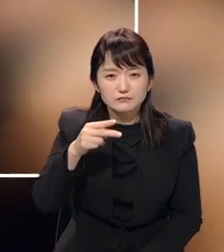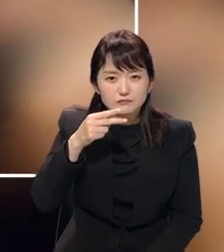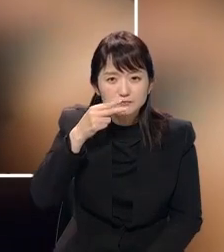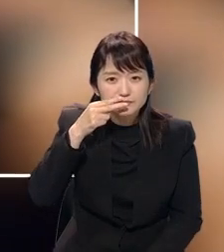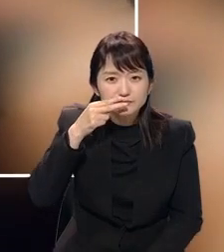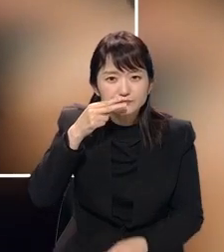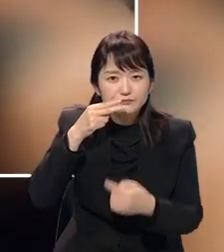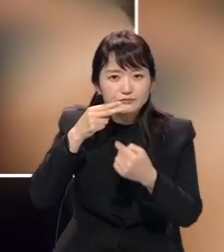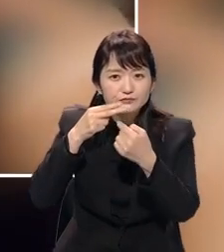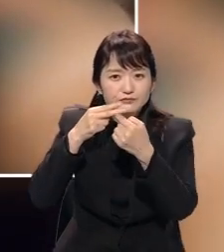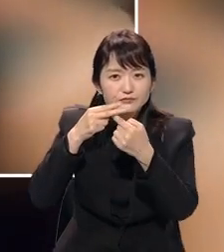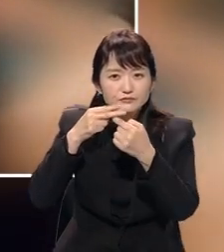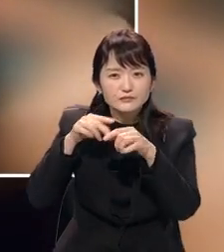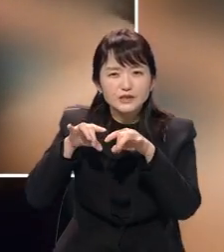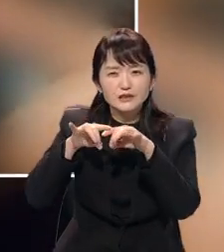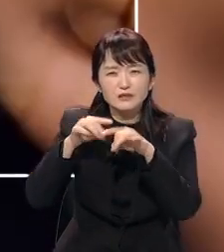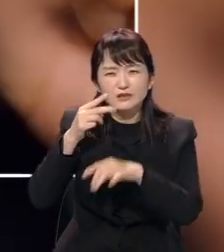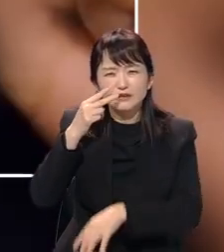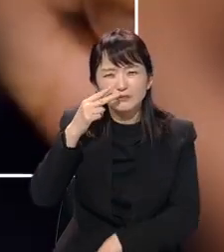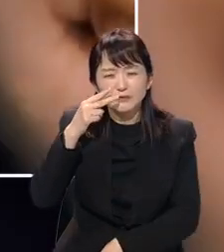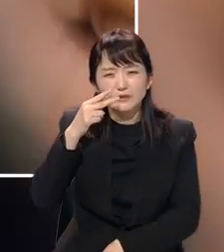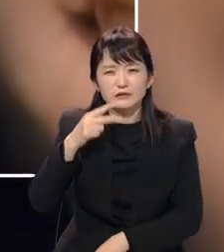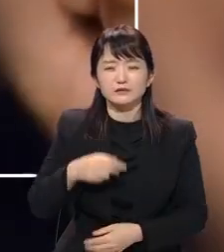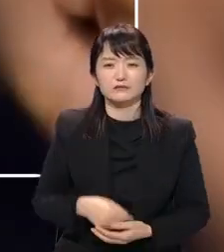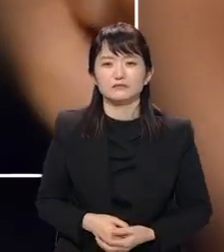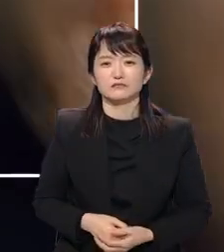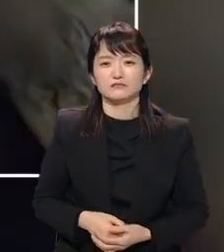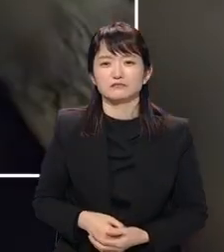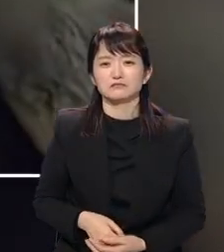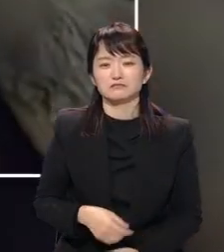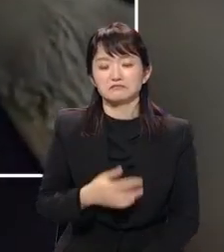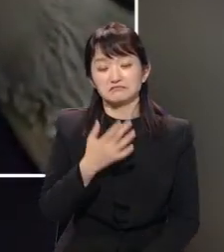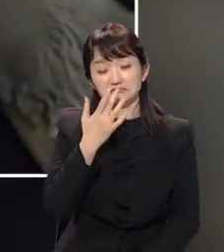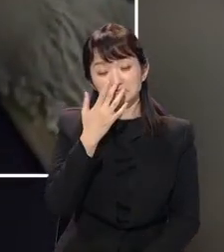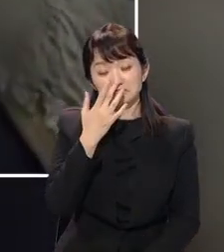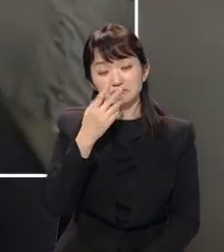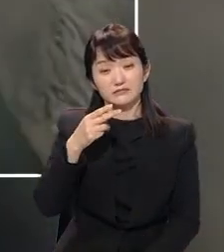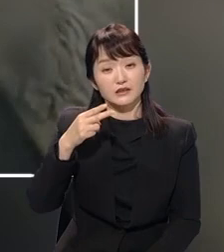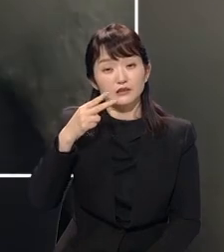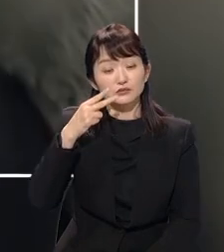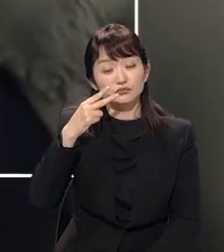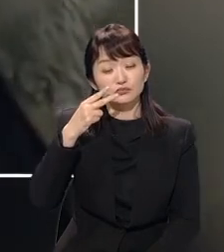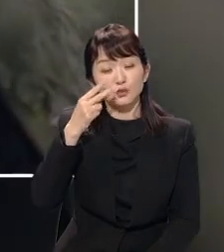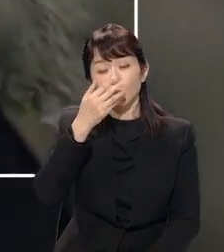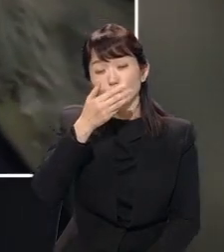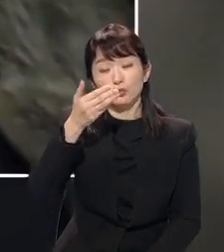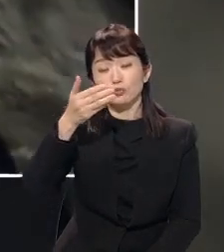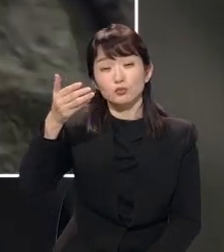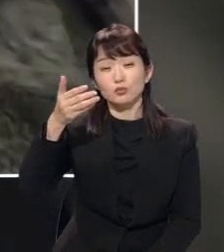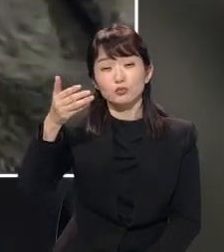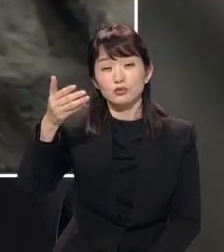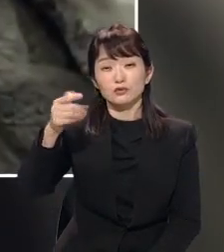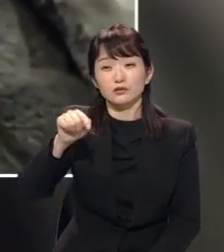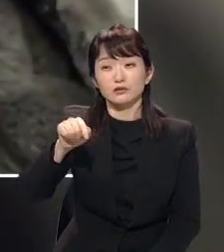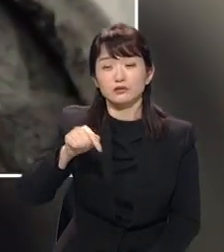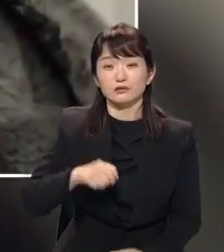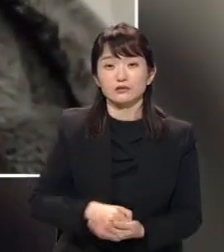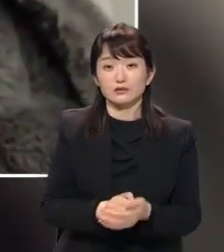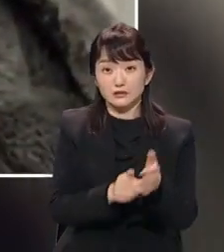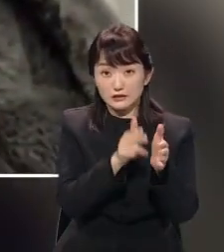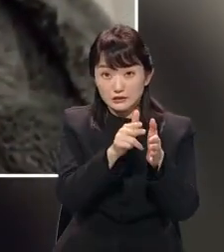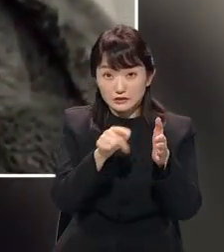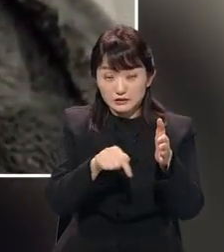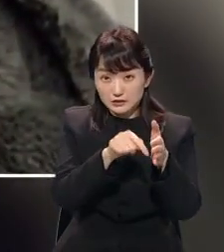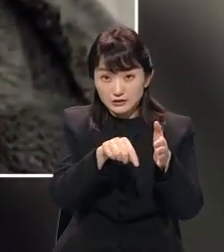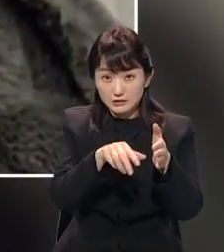뭘 집어넣었어. 다름 아닌 전자담배. 태연하게 연기를 내뱉는데요. 기차 내에서